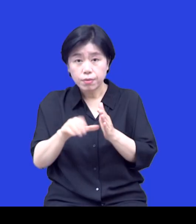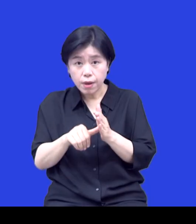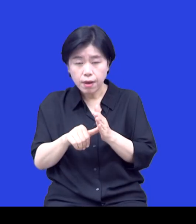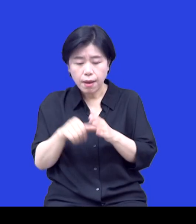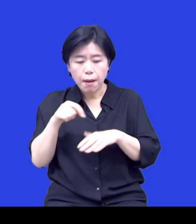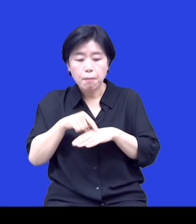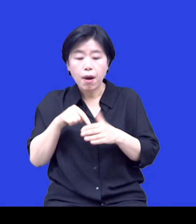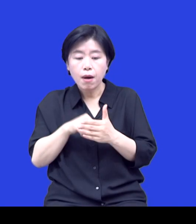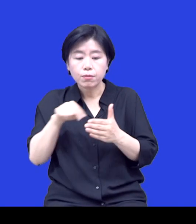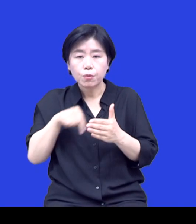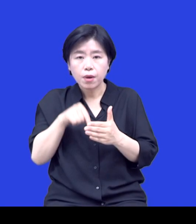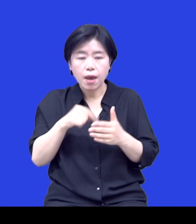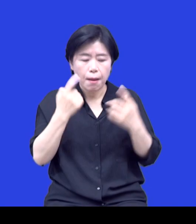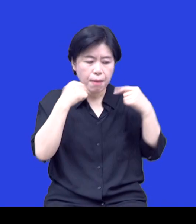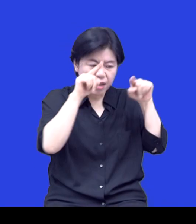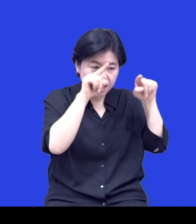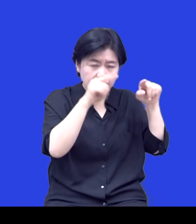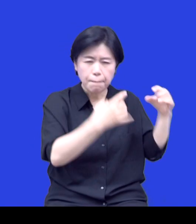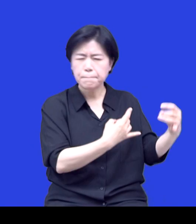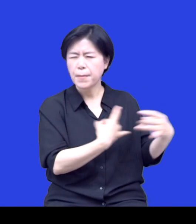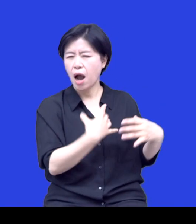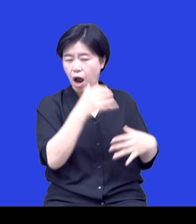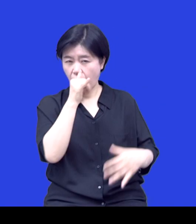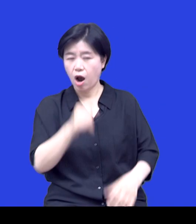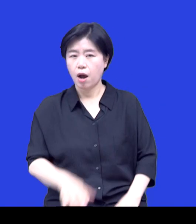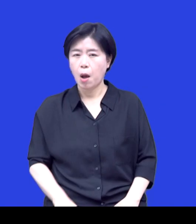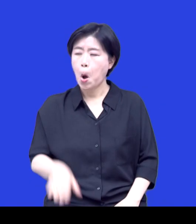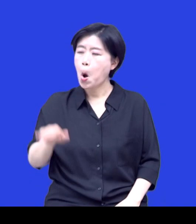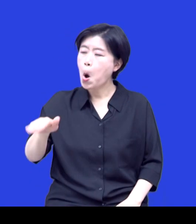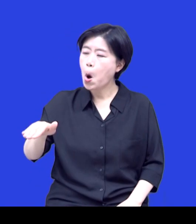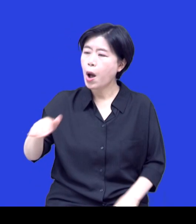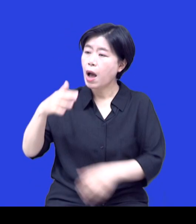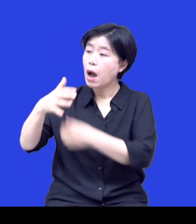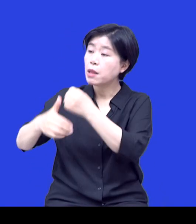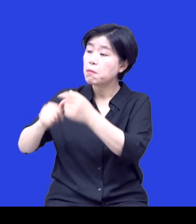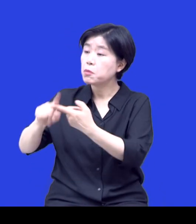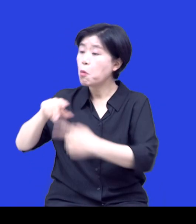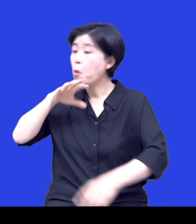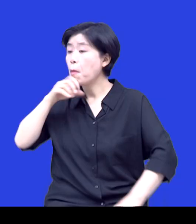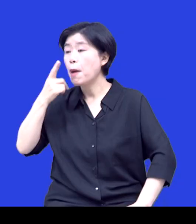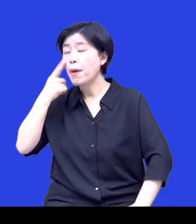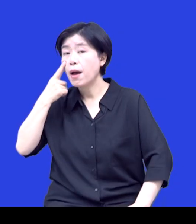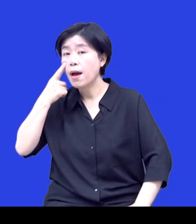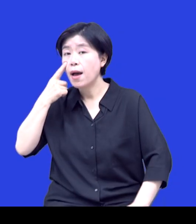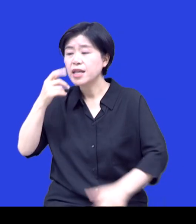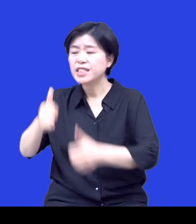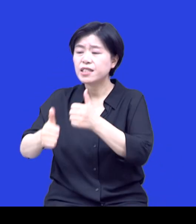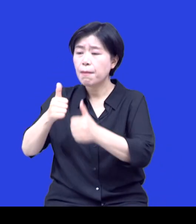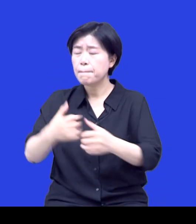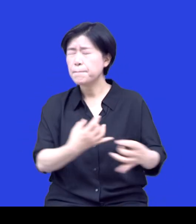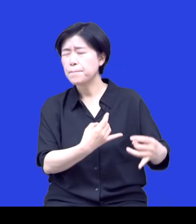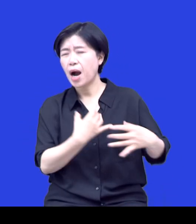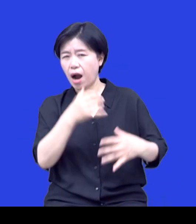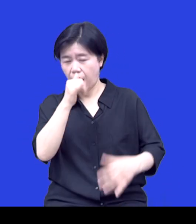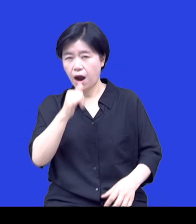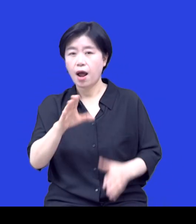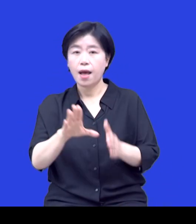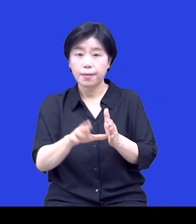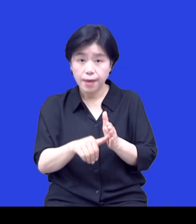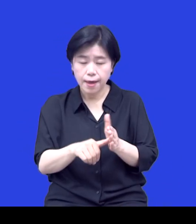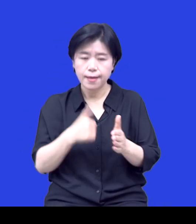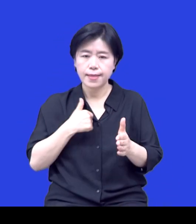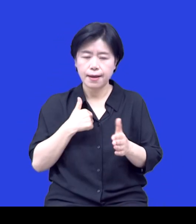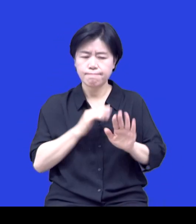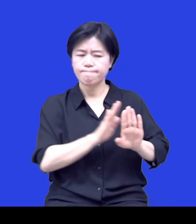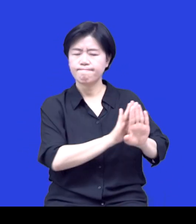공격이 온다. 하나님을 원망하라 그러고 시험 들게 하는 공격이 오는데 이때 그래서 말씀과